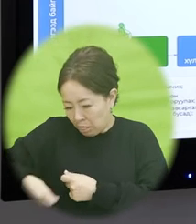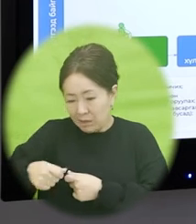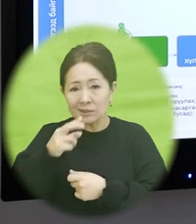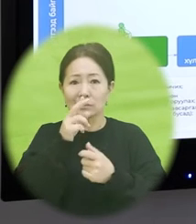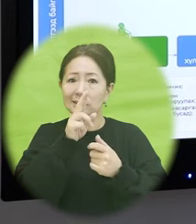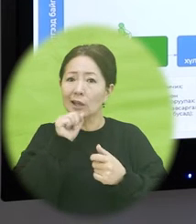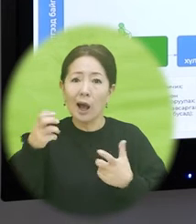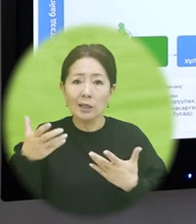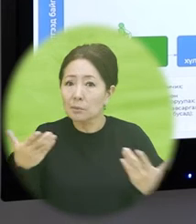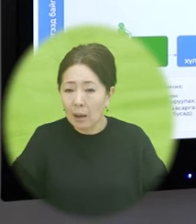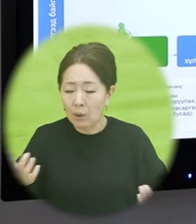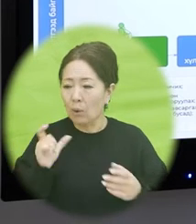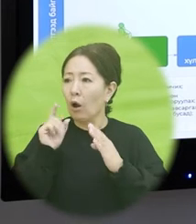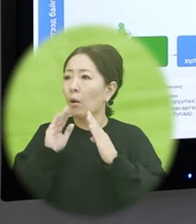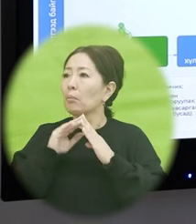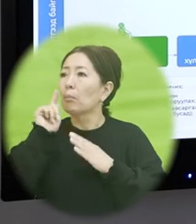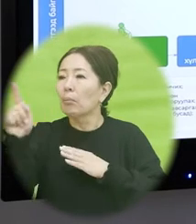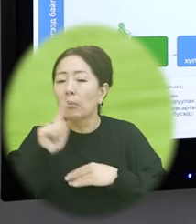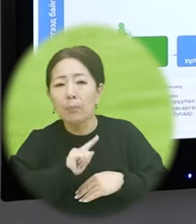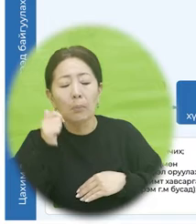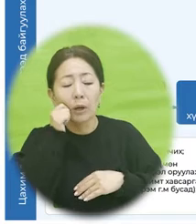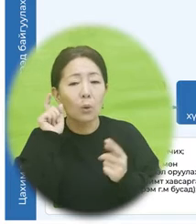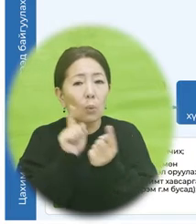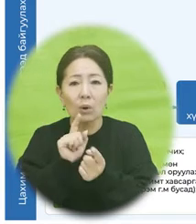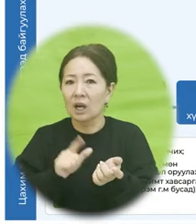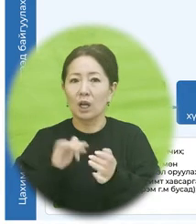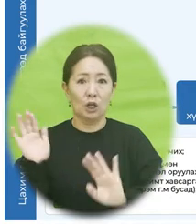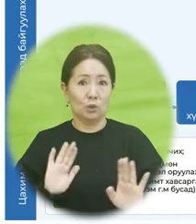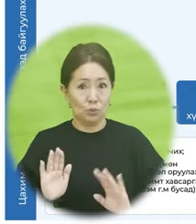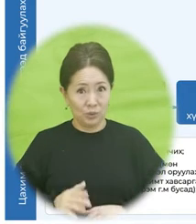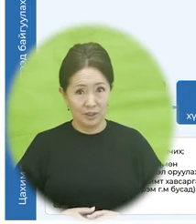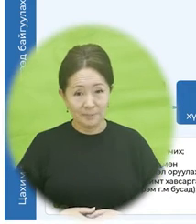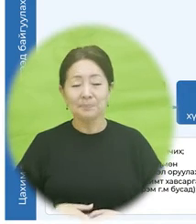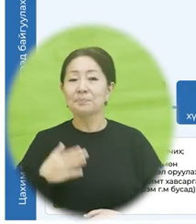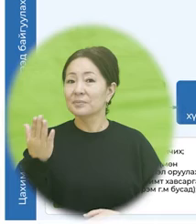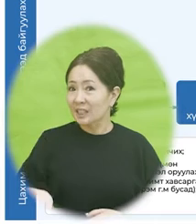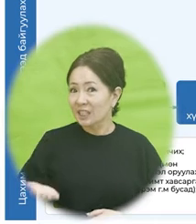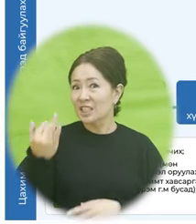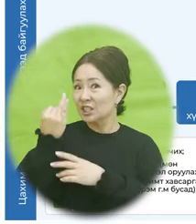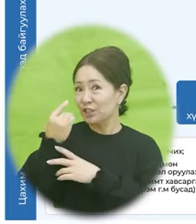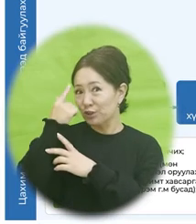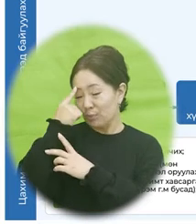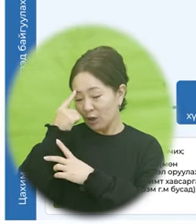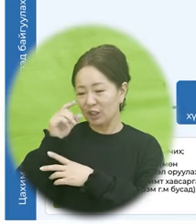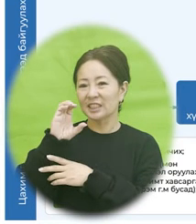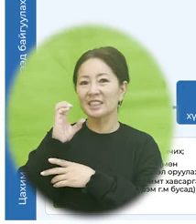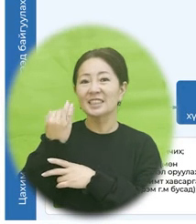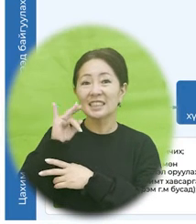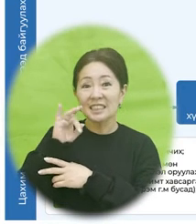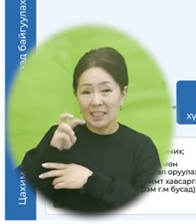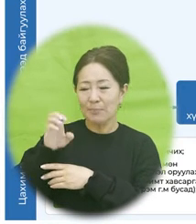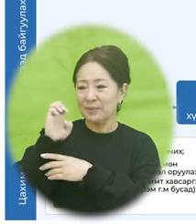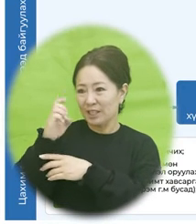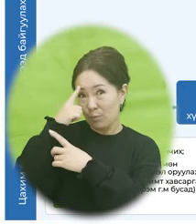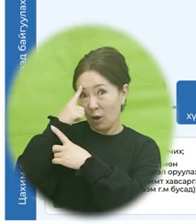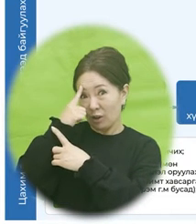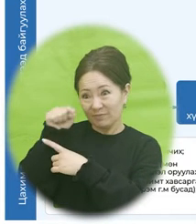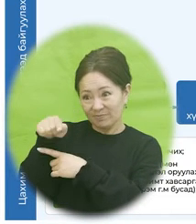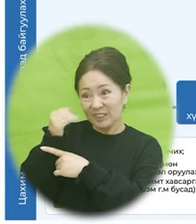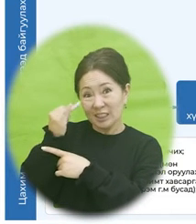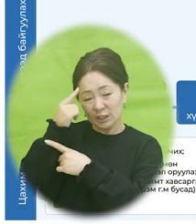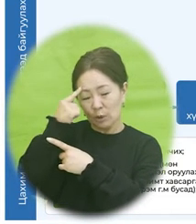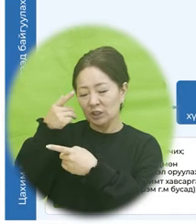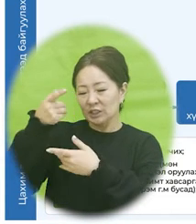хэрэглэхгүй ирж очих шаардлага байхгүй. Тэгэхээр ийм Монгол систем дээр орсон улсын бүртгэлийн хуулийн этгээдийг